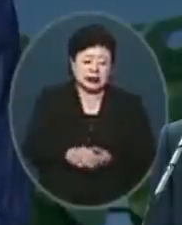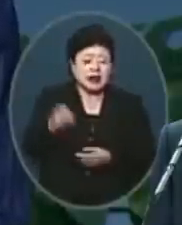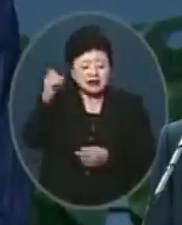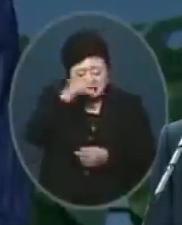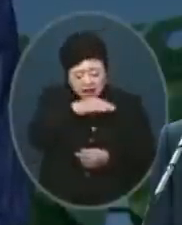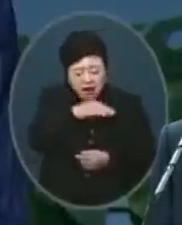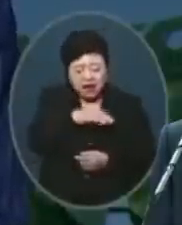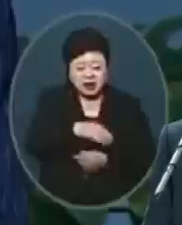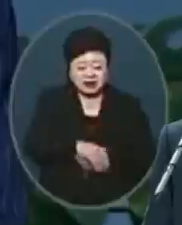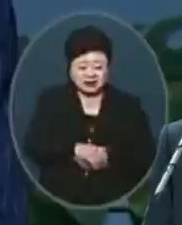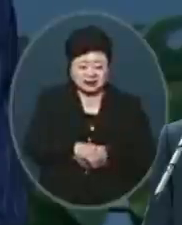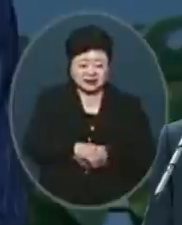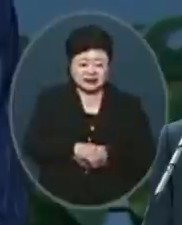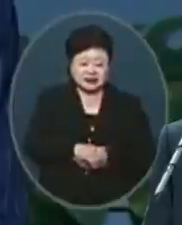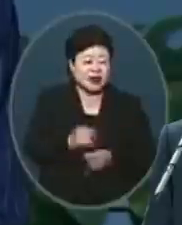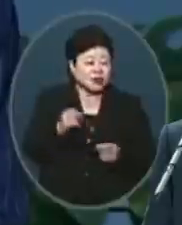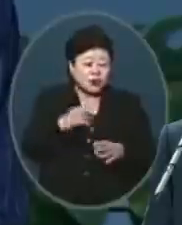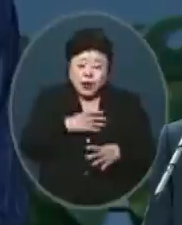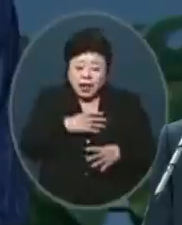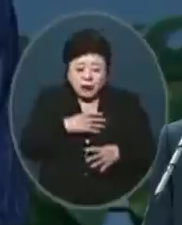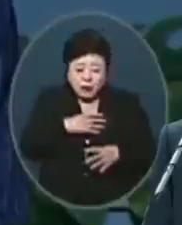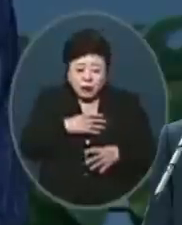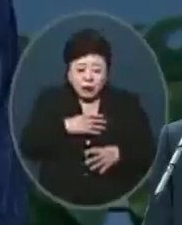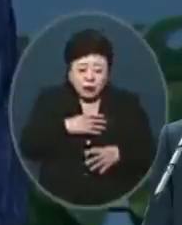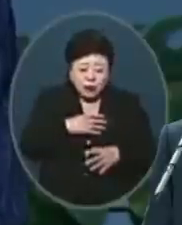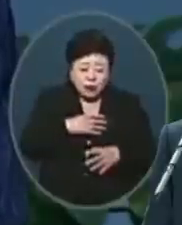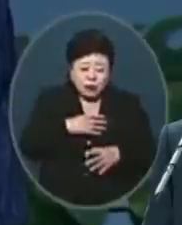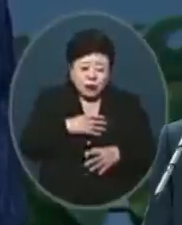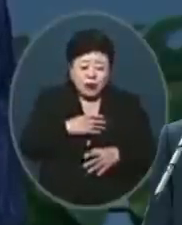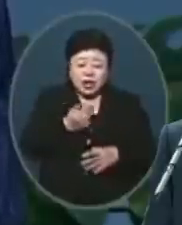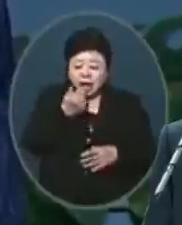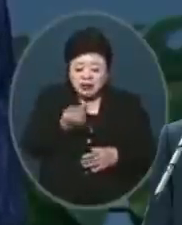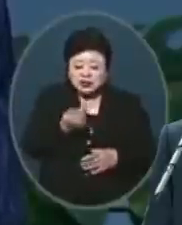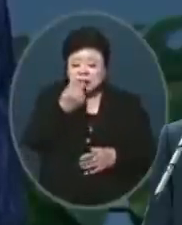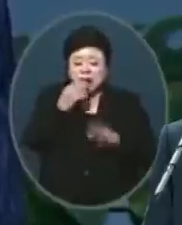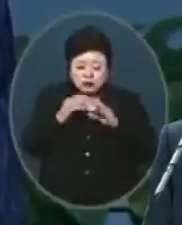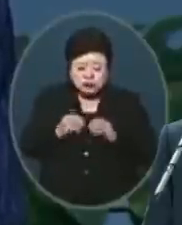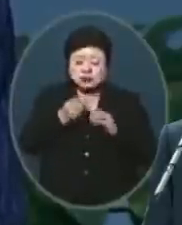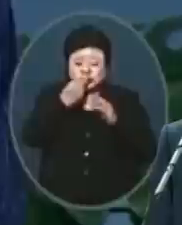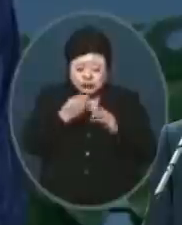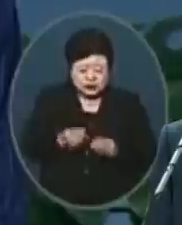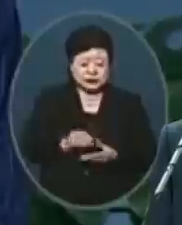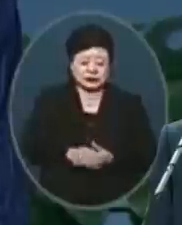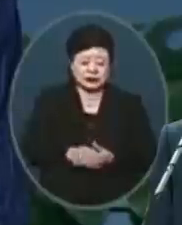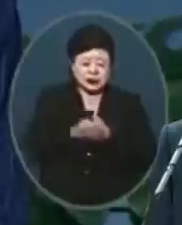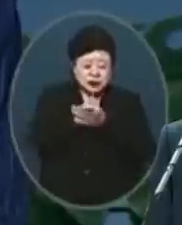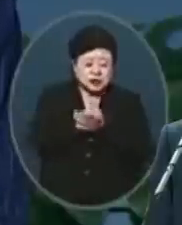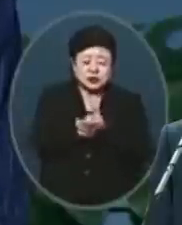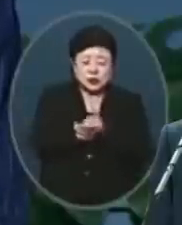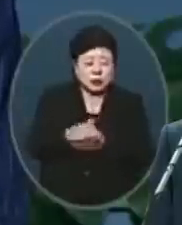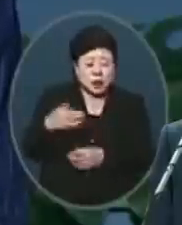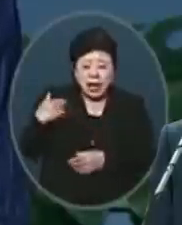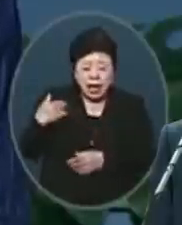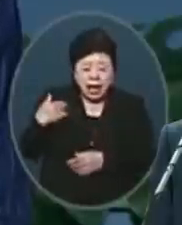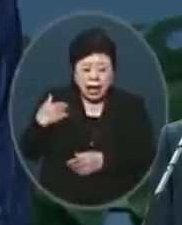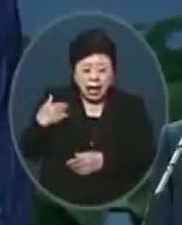그냥 놀라워 탄식만 하지 기도를 할 줄 모릅니다.